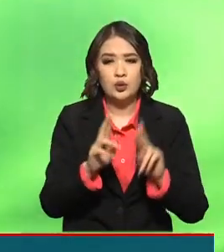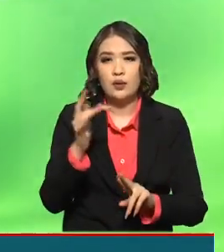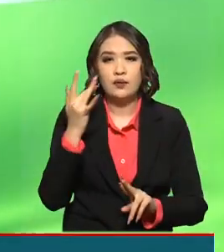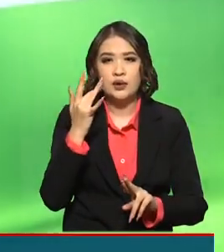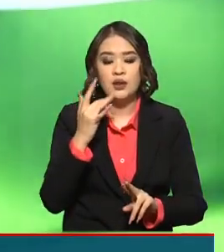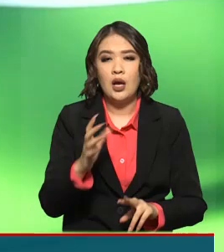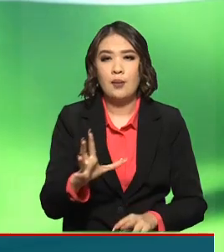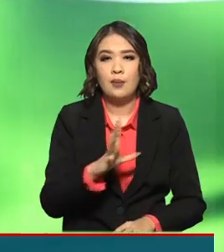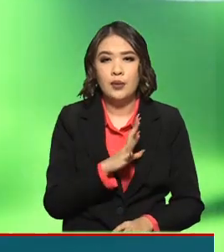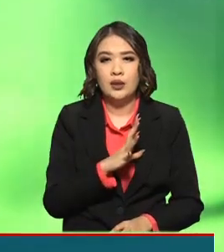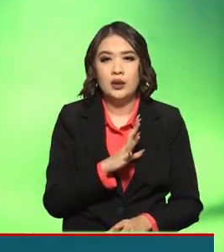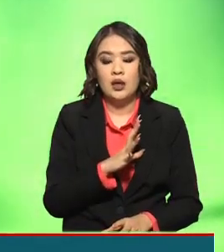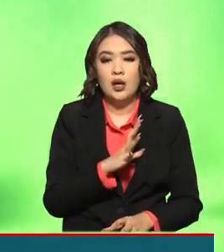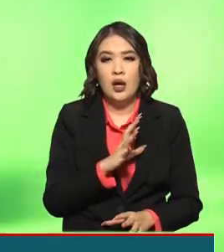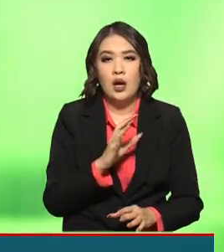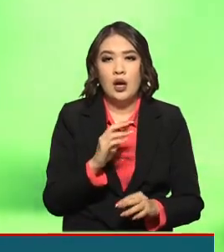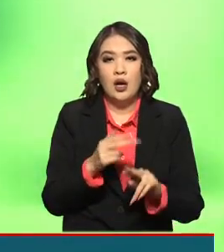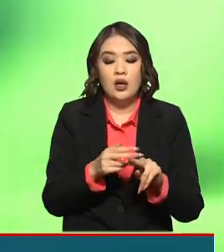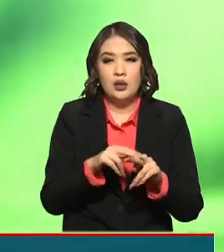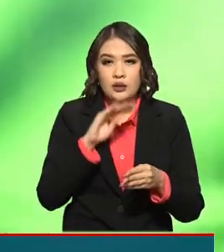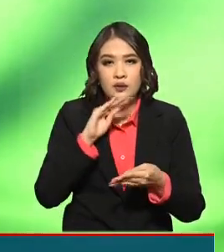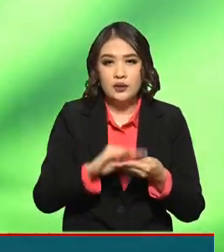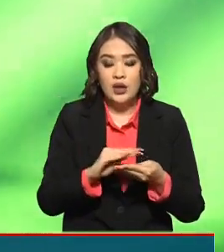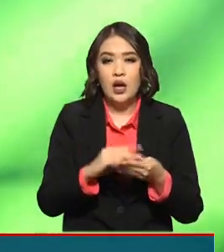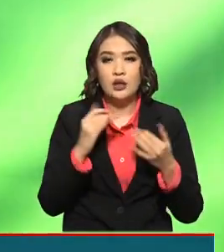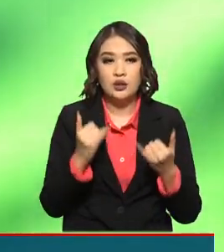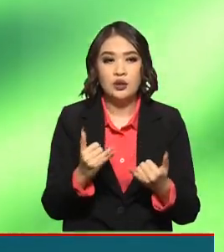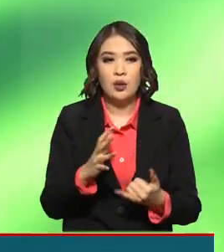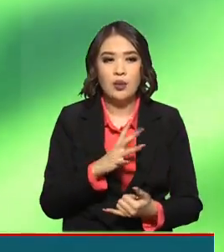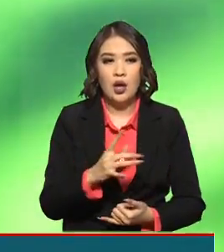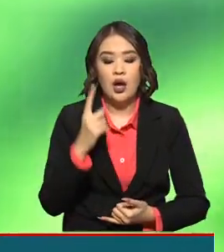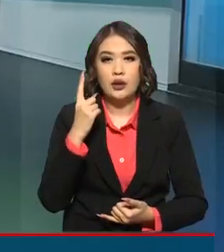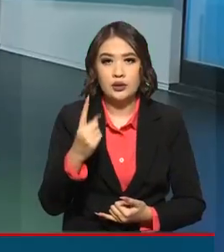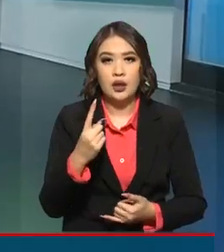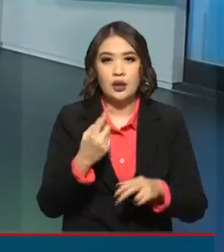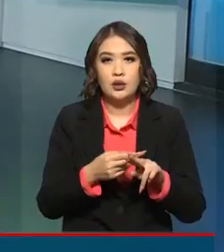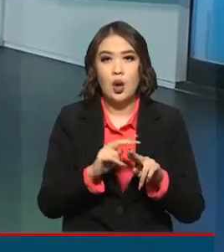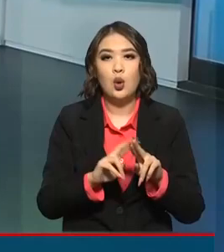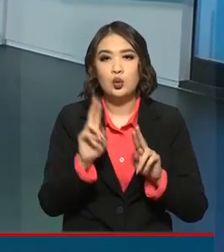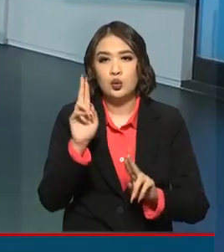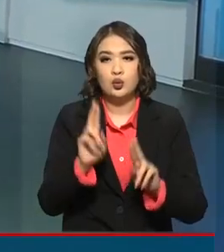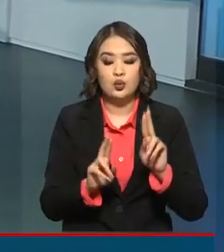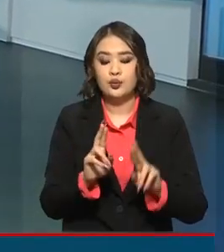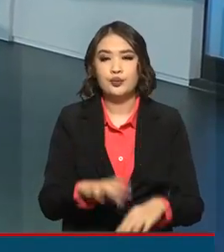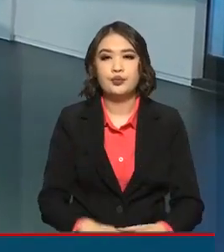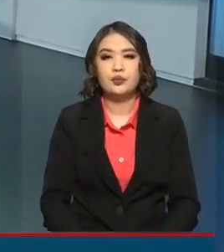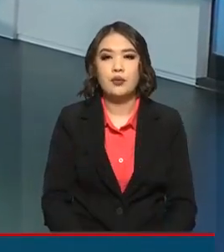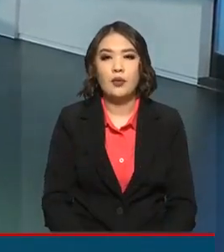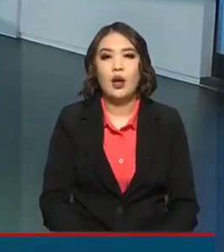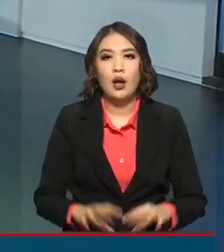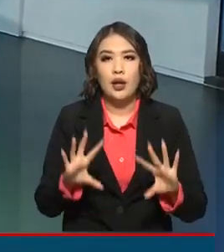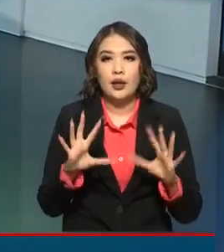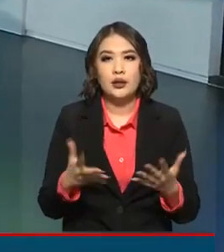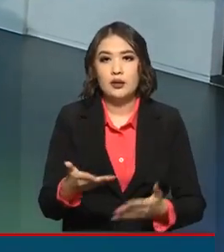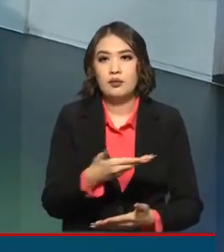стержнем духовности. И поэтому сегодняшним вызовом есть только одна альтернатива – это культура. Если мы